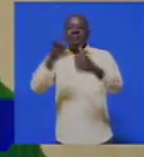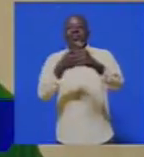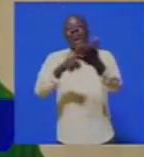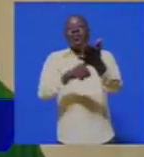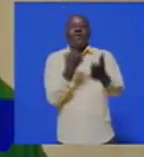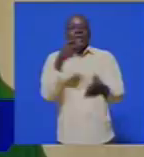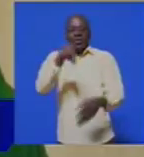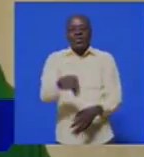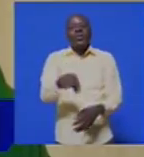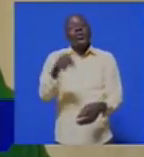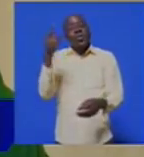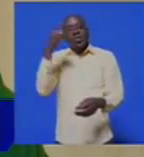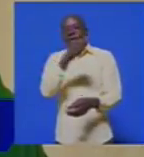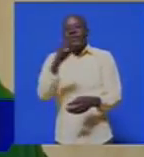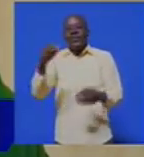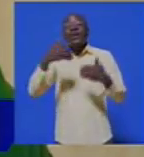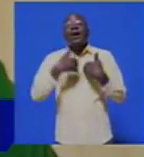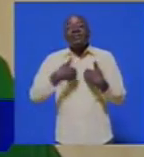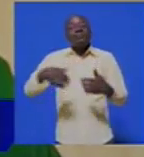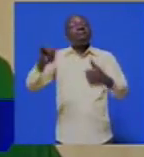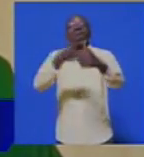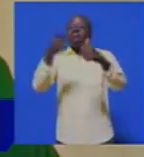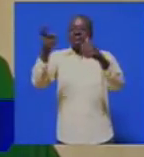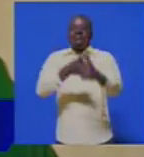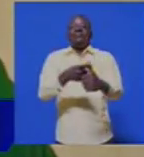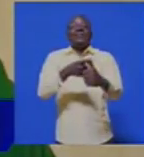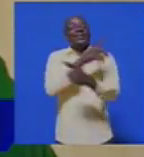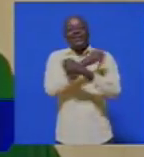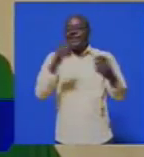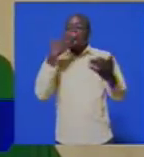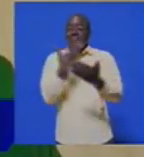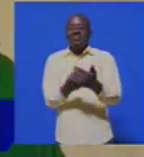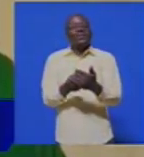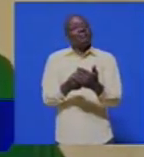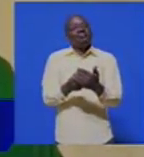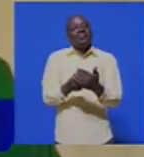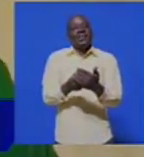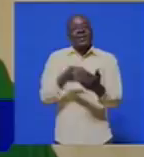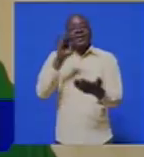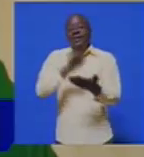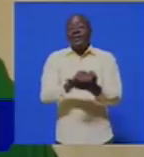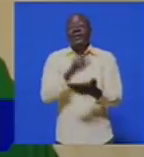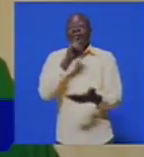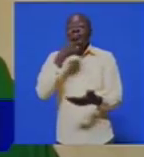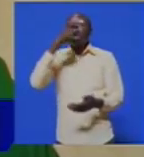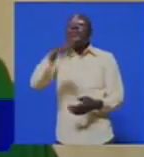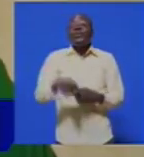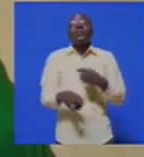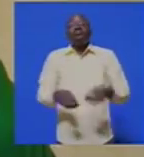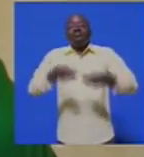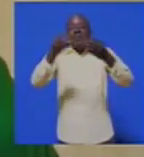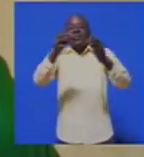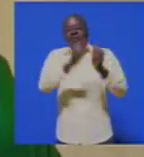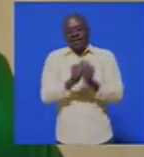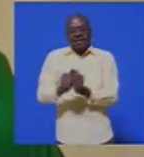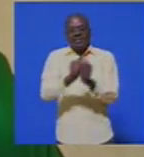Burkina enregistre un major des majors. Et cela s'est très bien passé. Et cela, c'est, il faut le dédier à l'ensemble de